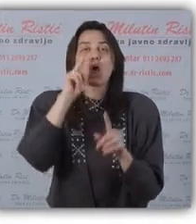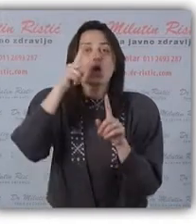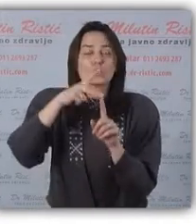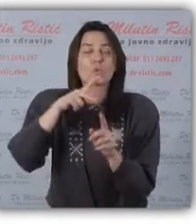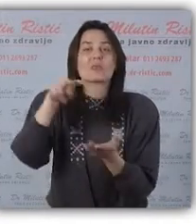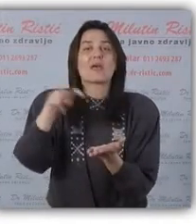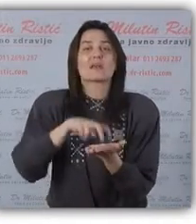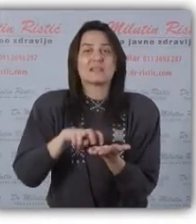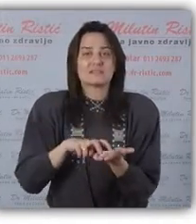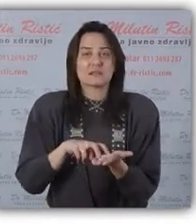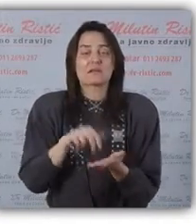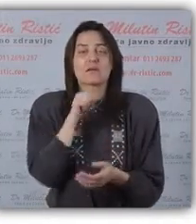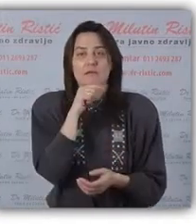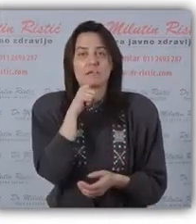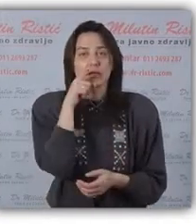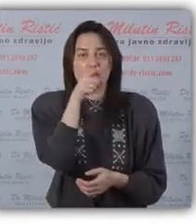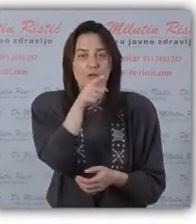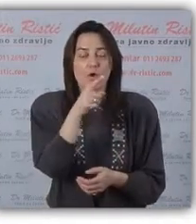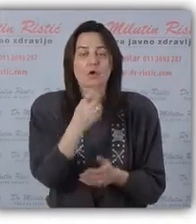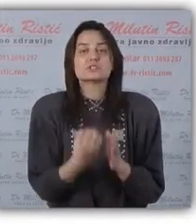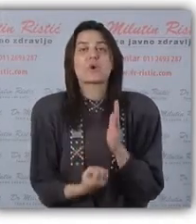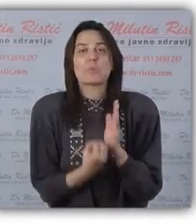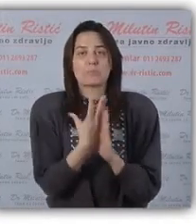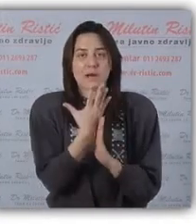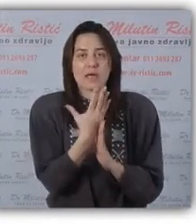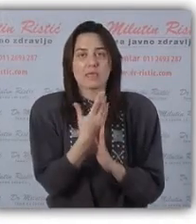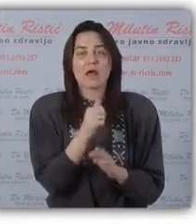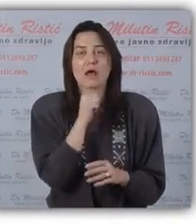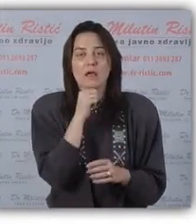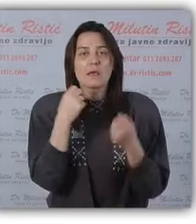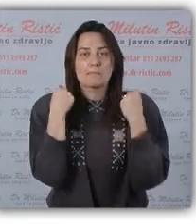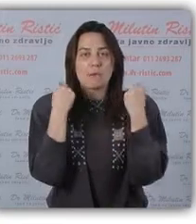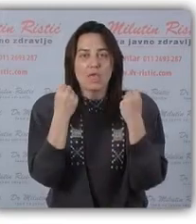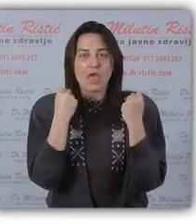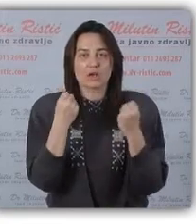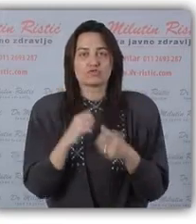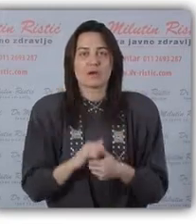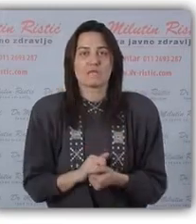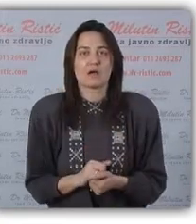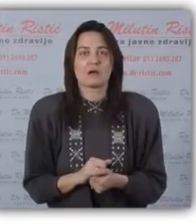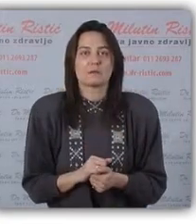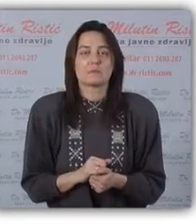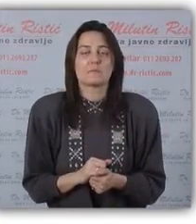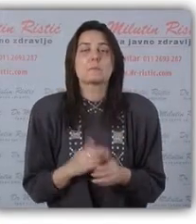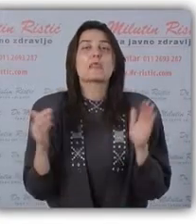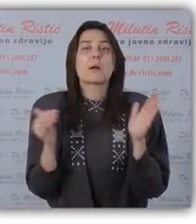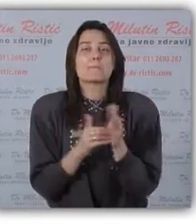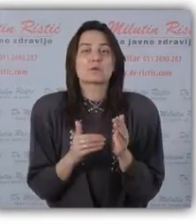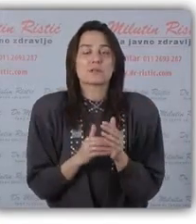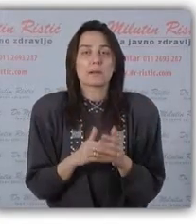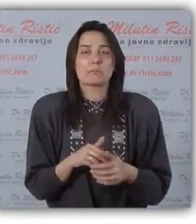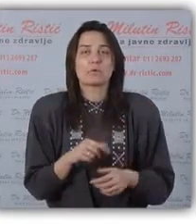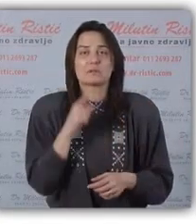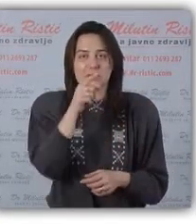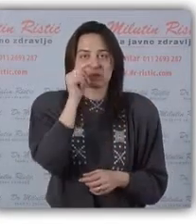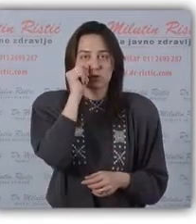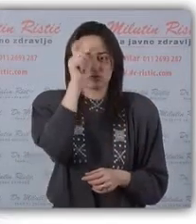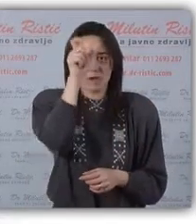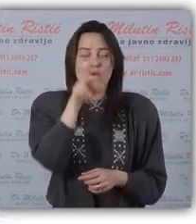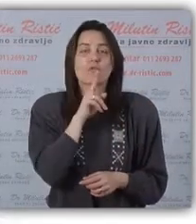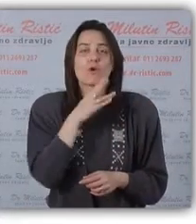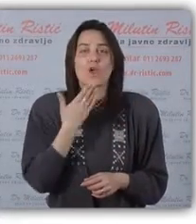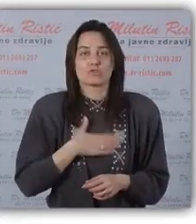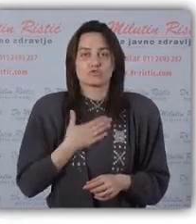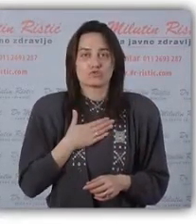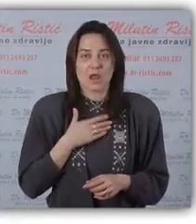je drugi faktor rizika i ubraja se, znači, i pojačava potrebu da se taj